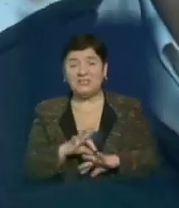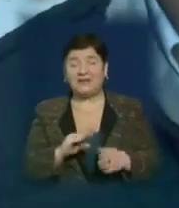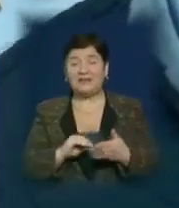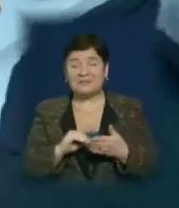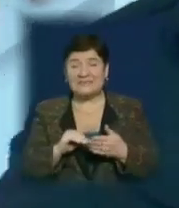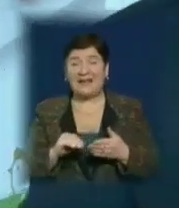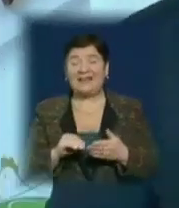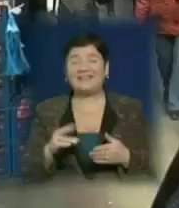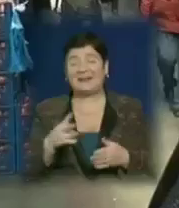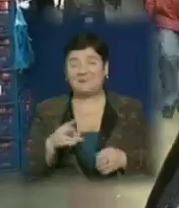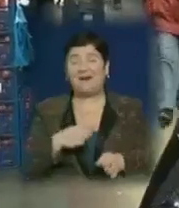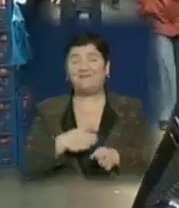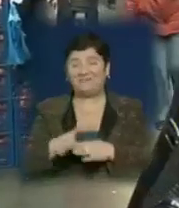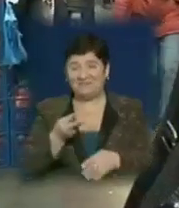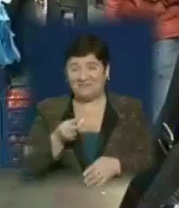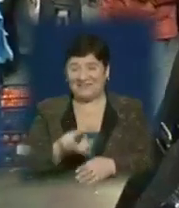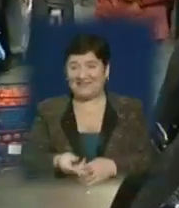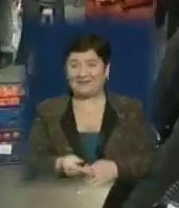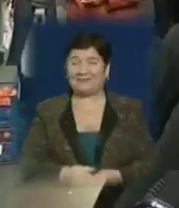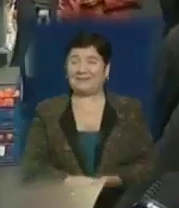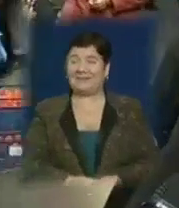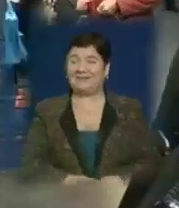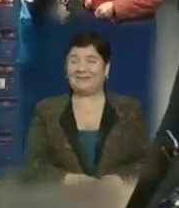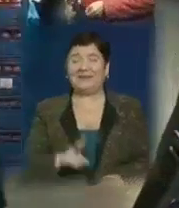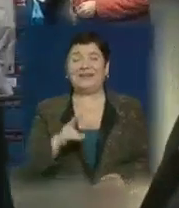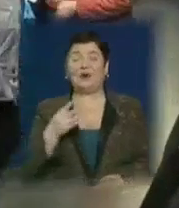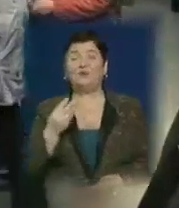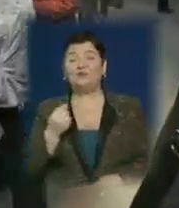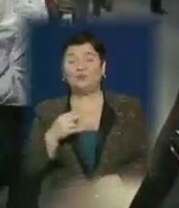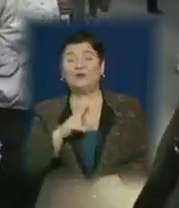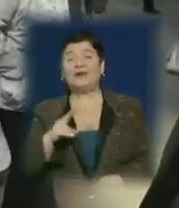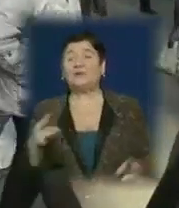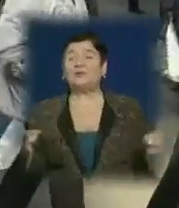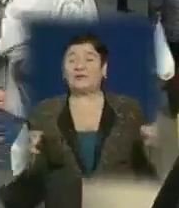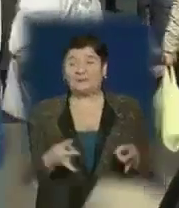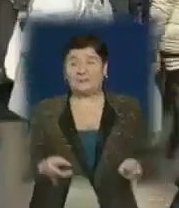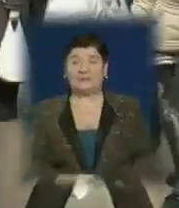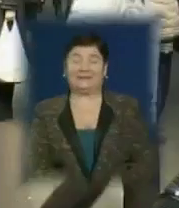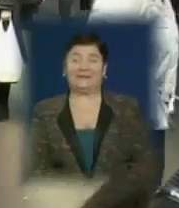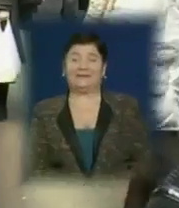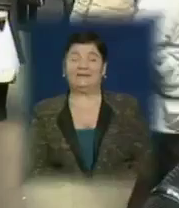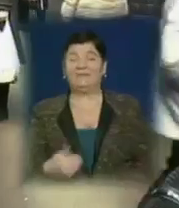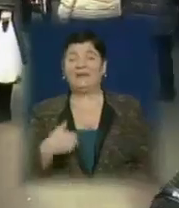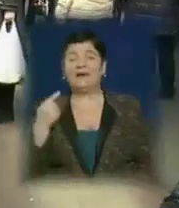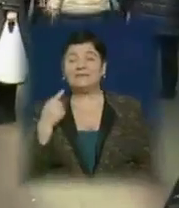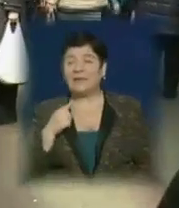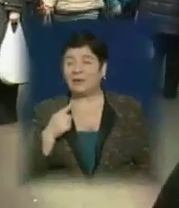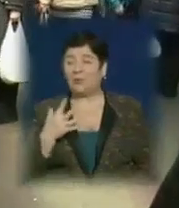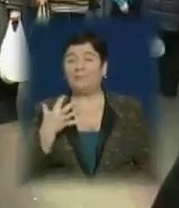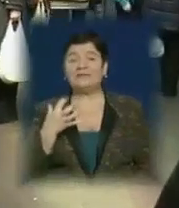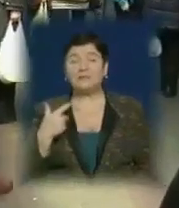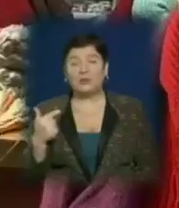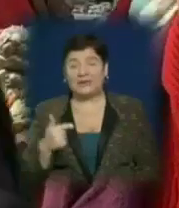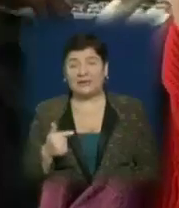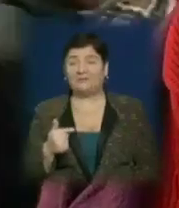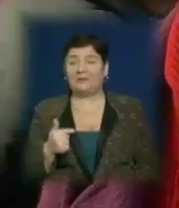і витратити, а що зробити? Яку суму? Яку треба? Наприклад. Ну, я знаю, ну 500 гривень.